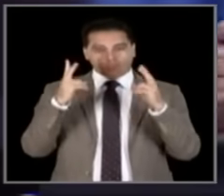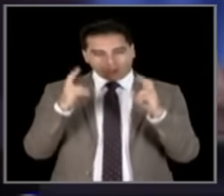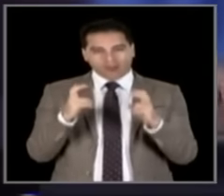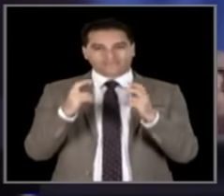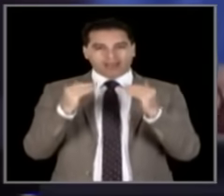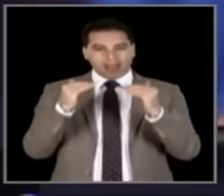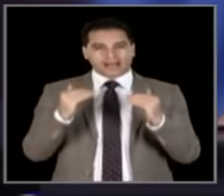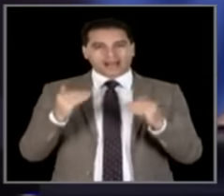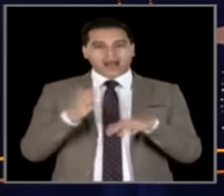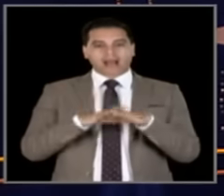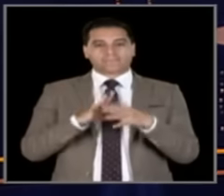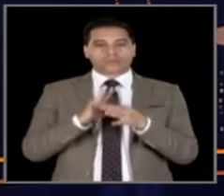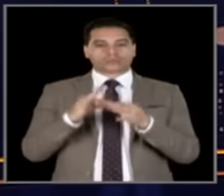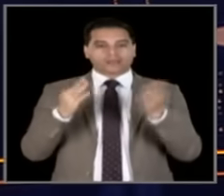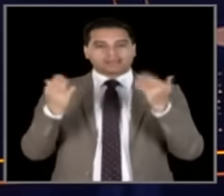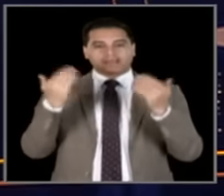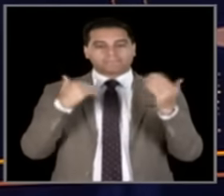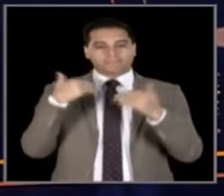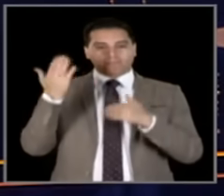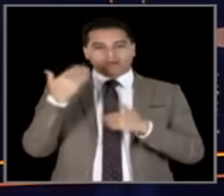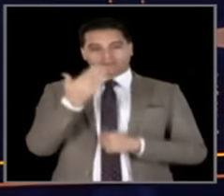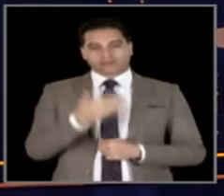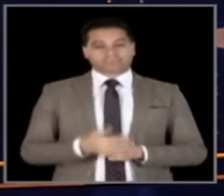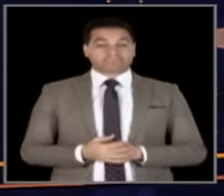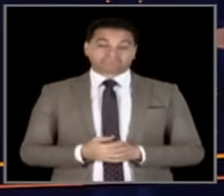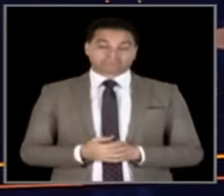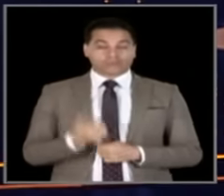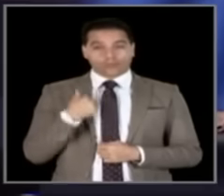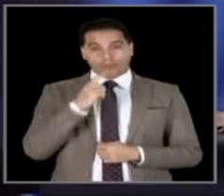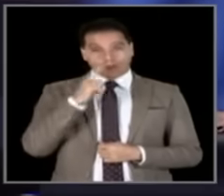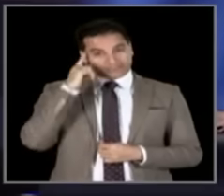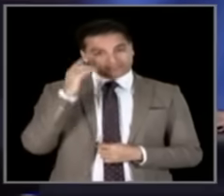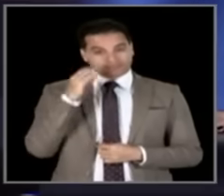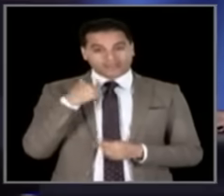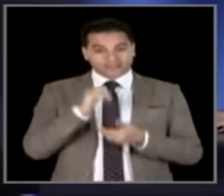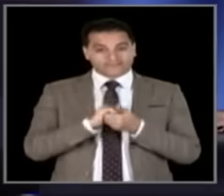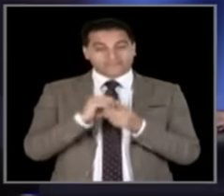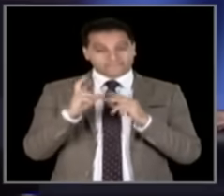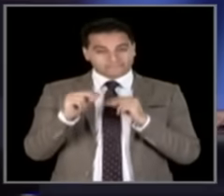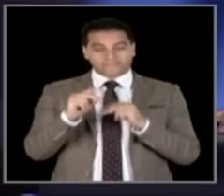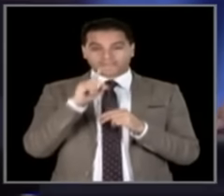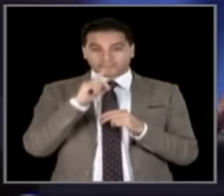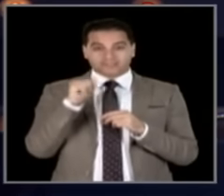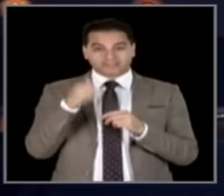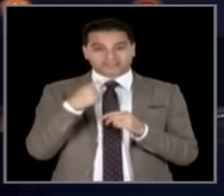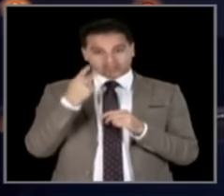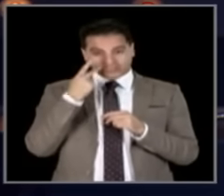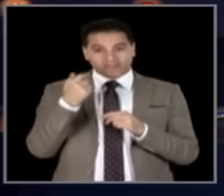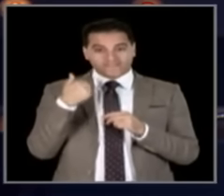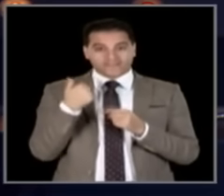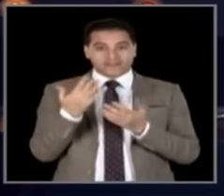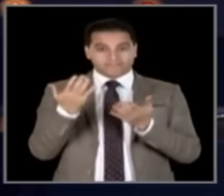اقلل حوار الاستيراد ده. والله بص انا بتفق معاك، وانا رايي ان في بضاعه